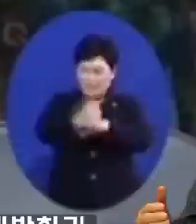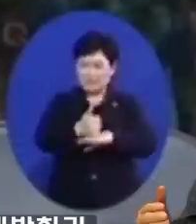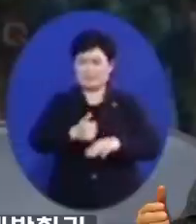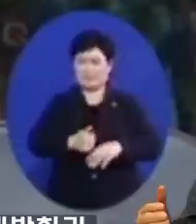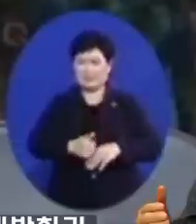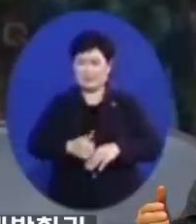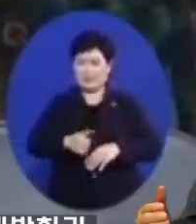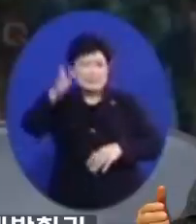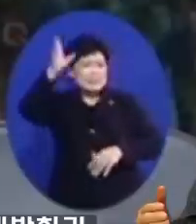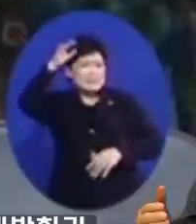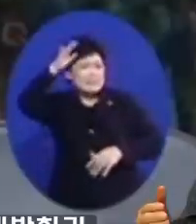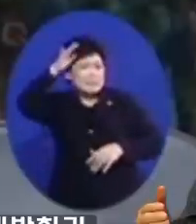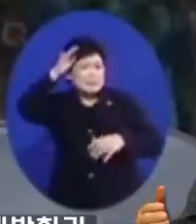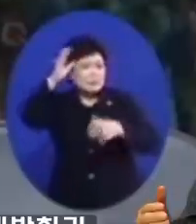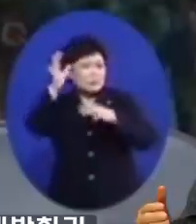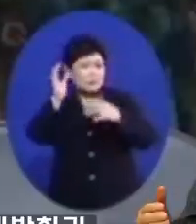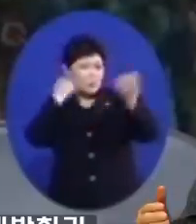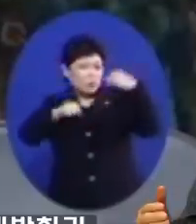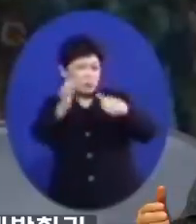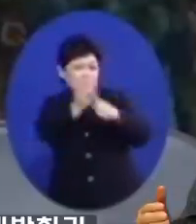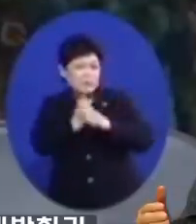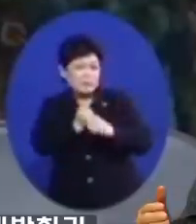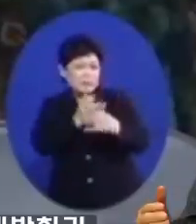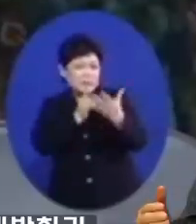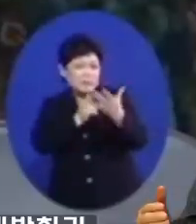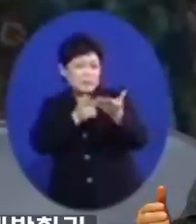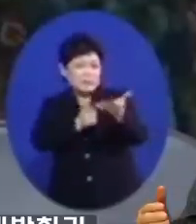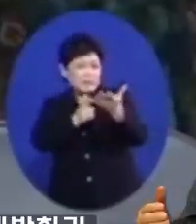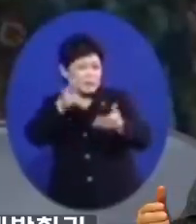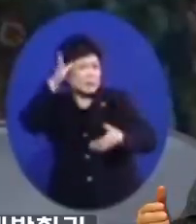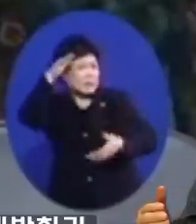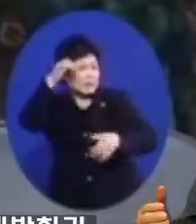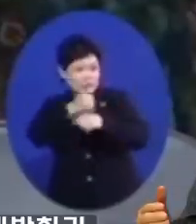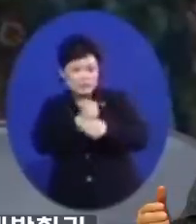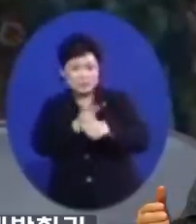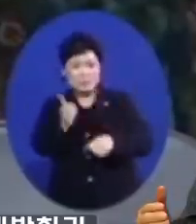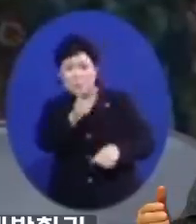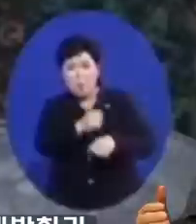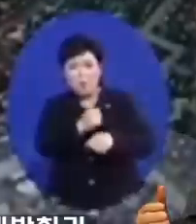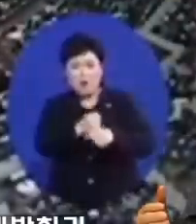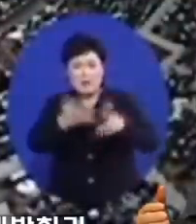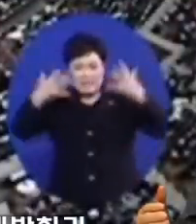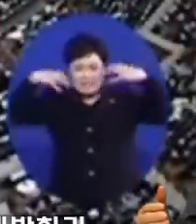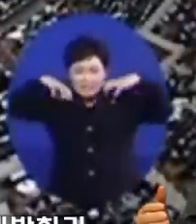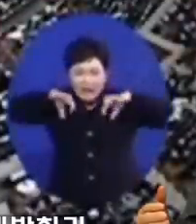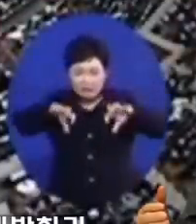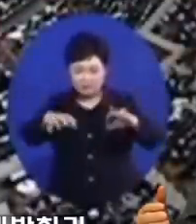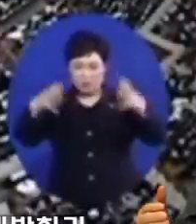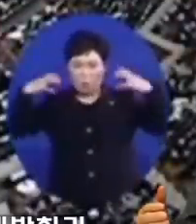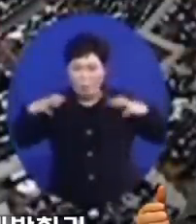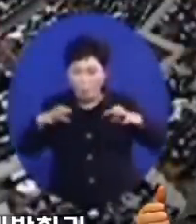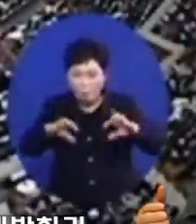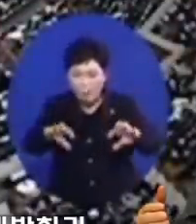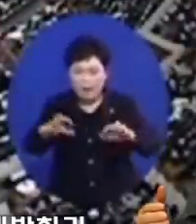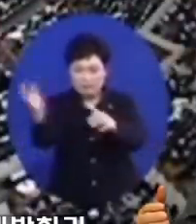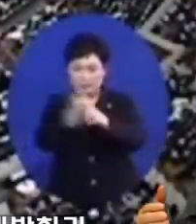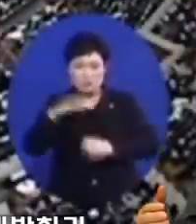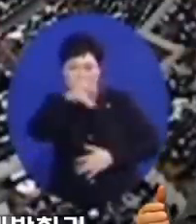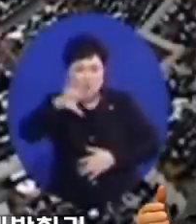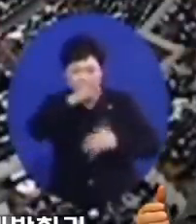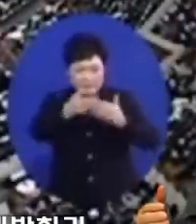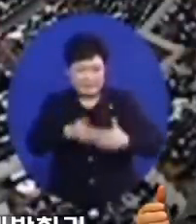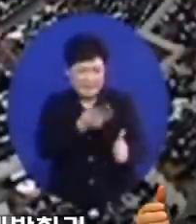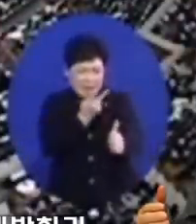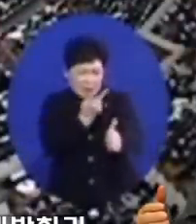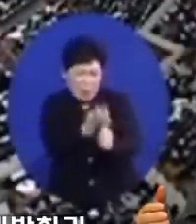대왕님이 그 사냥개를 몰라서 그렇습니다. 그 두 마리 사냥개는 사자나 호랑이를 잡도록 훈련받았지 토끼를 잡도록 훈련을